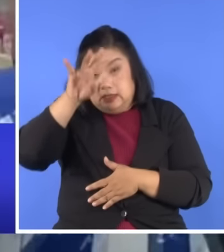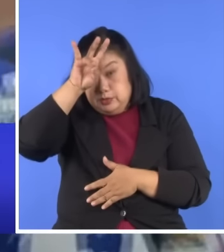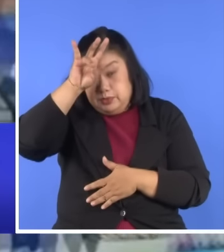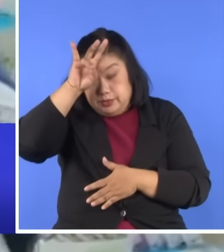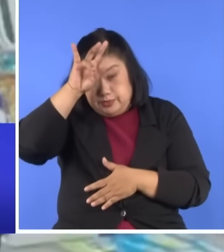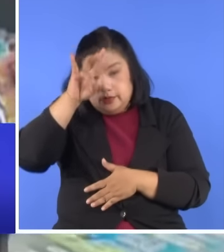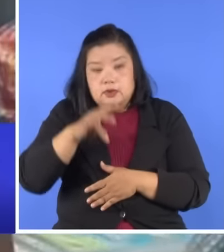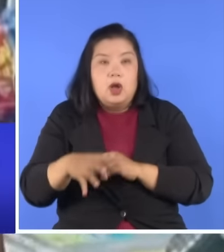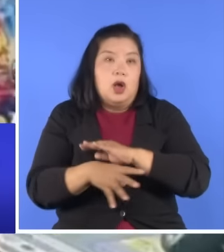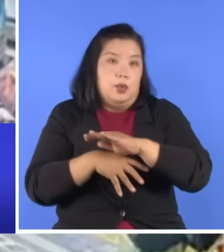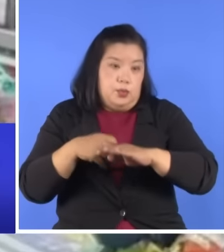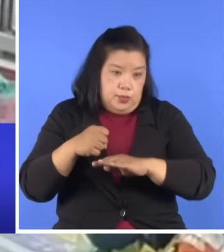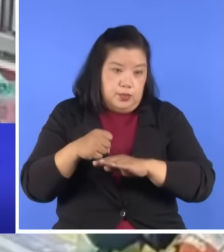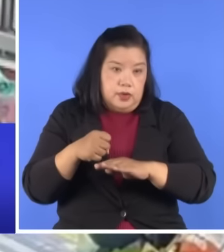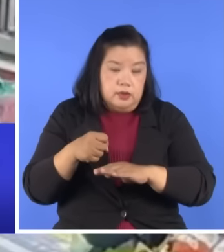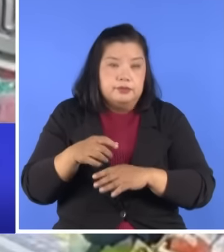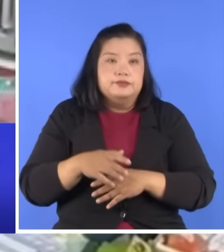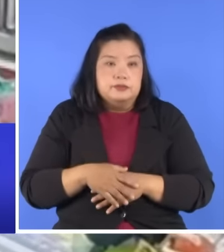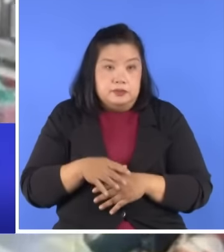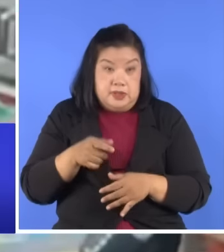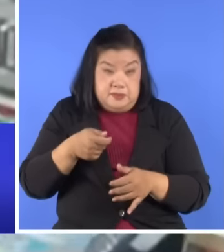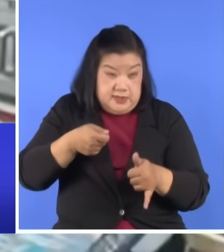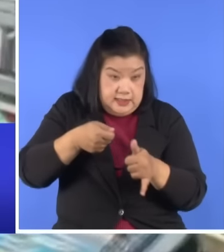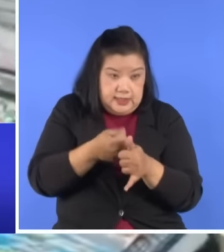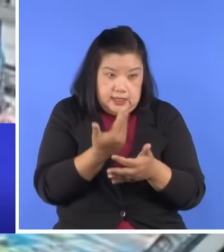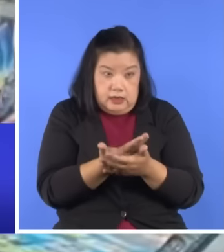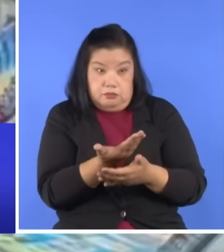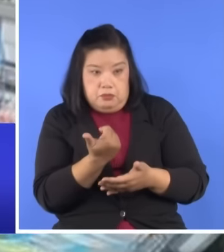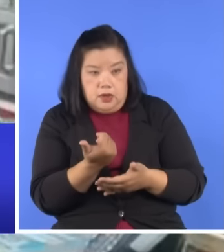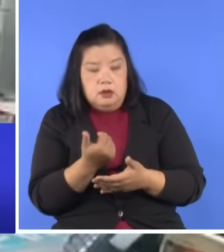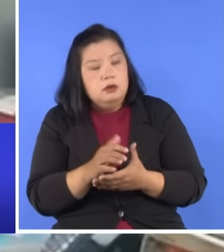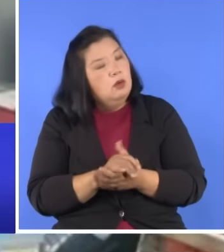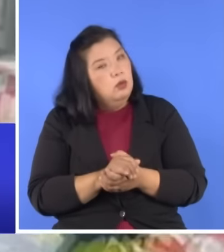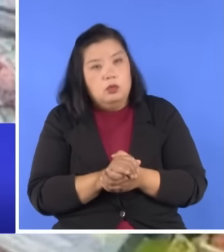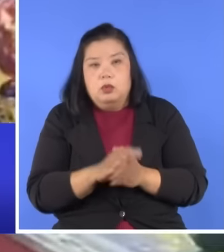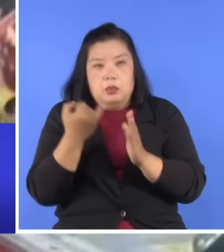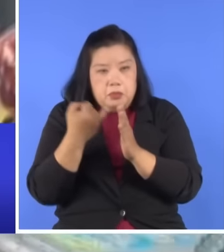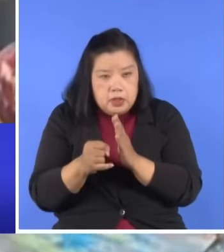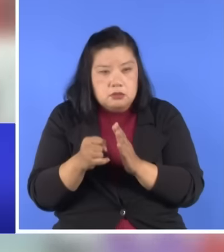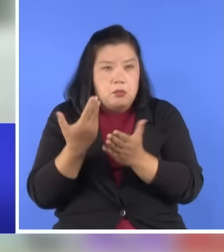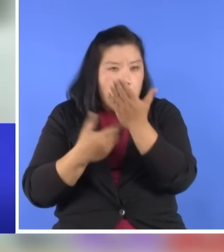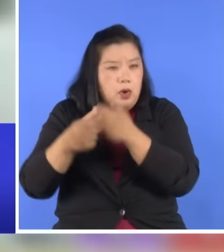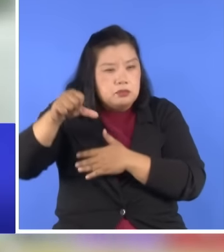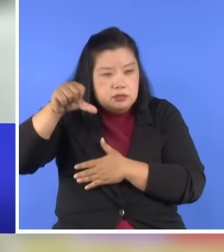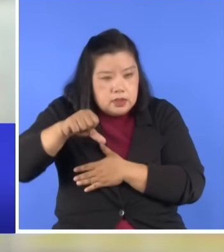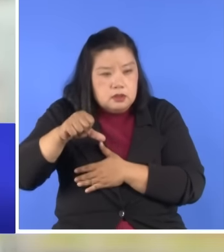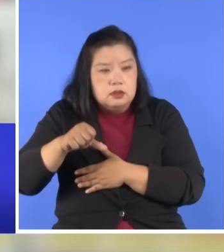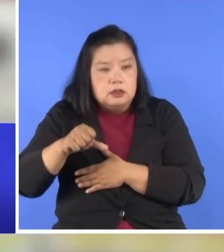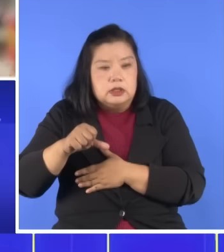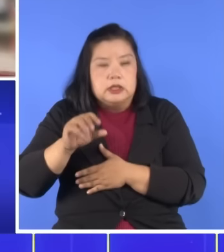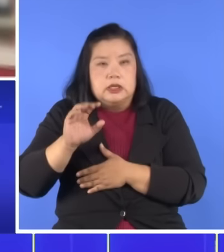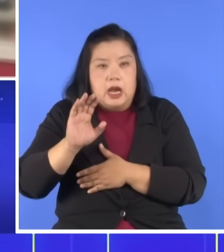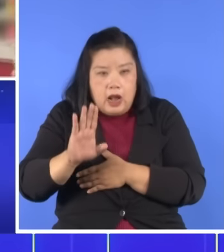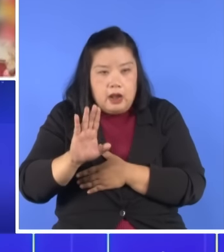ครับสุดท้ายอ้าวน้องเป็นไงฮะตกเป็นผู้ต้องหาเสียประวัติเสียอนาคตอีกอ้าวนี่แหละครับยาริเป็นโจร